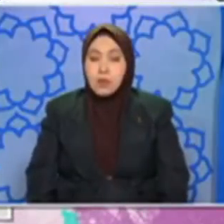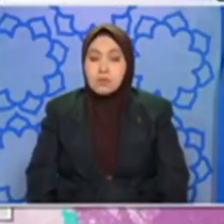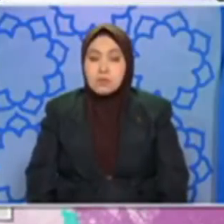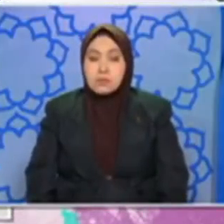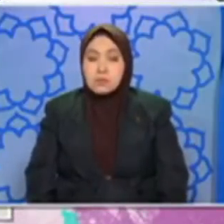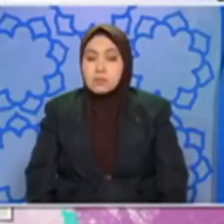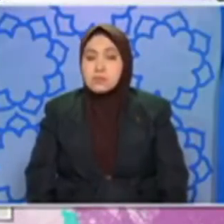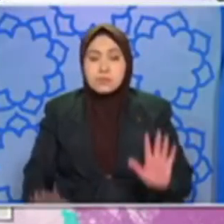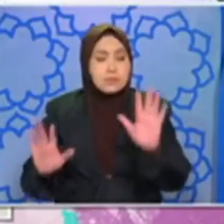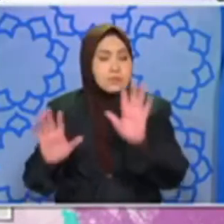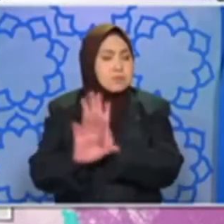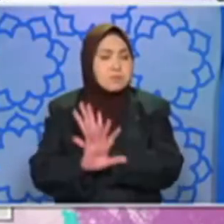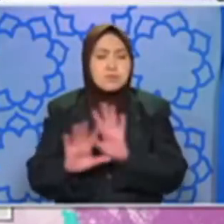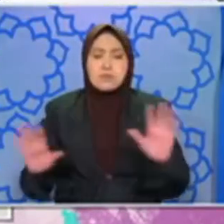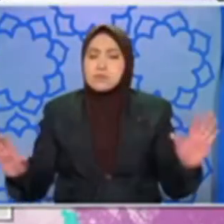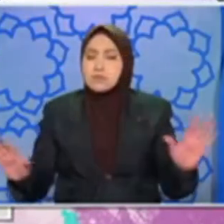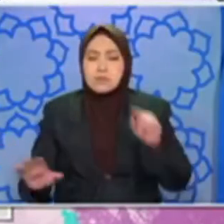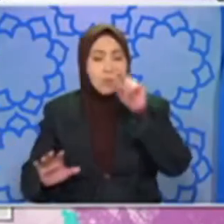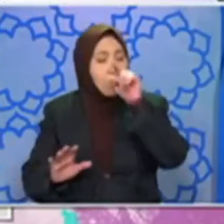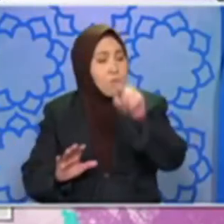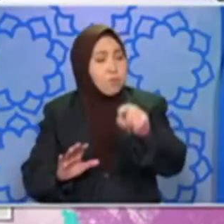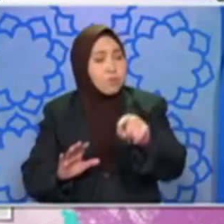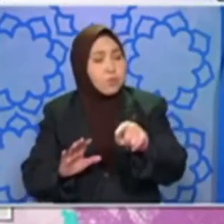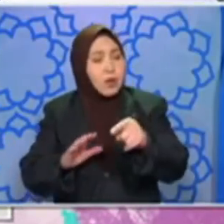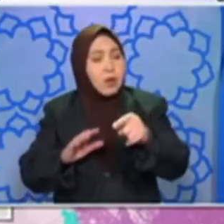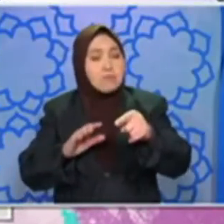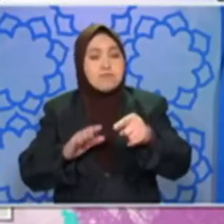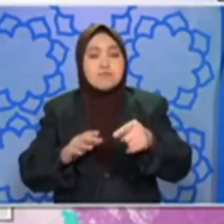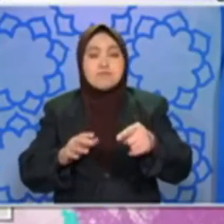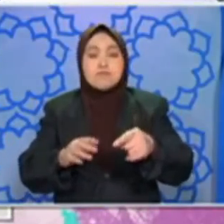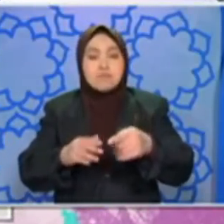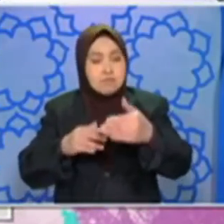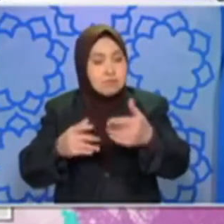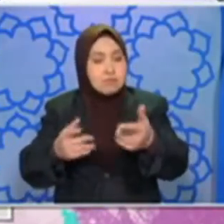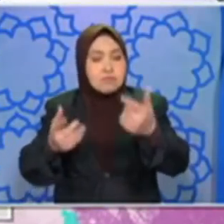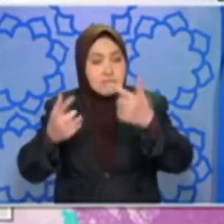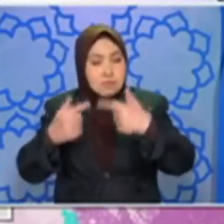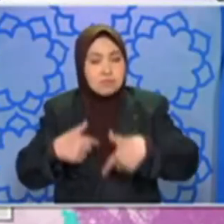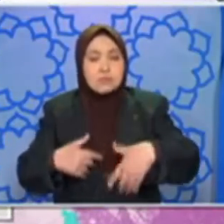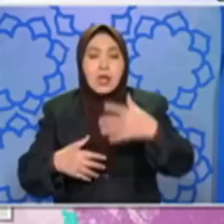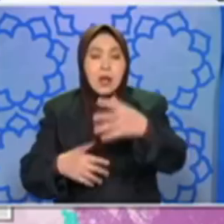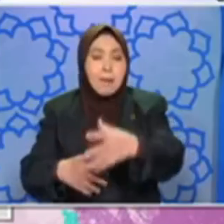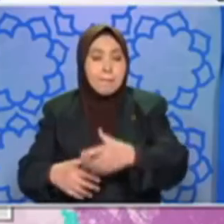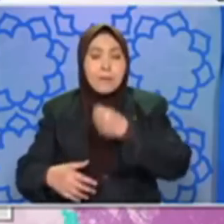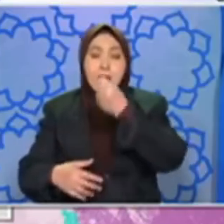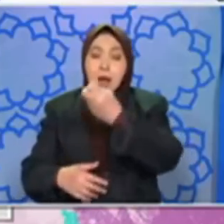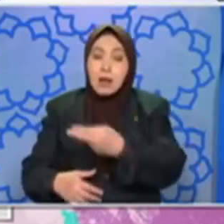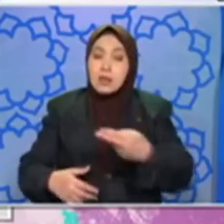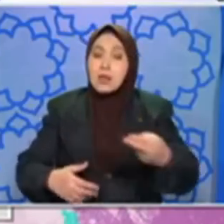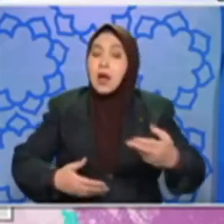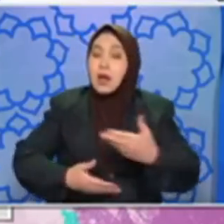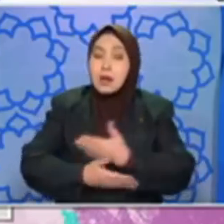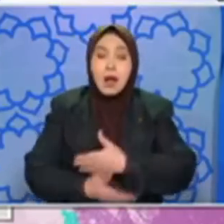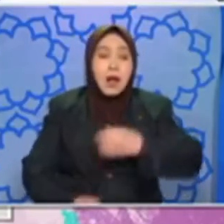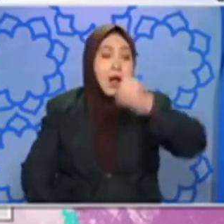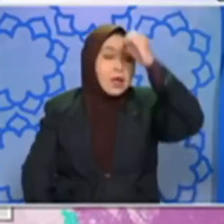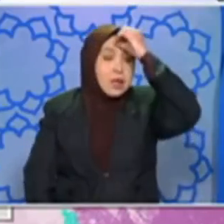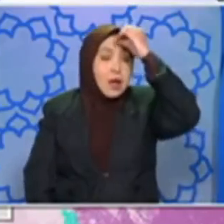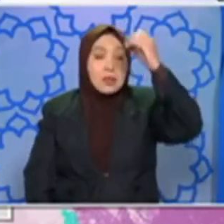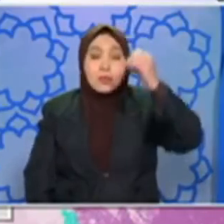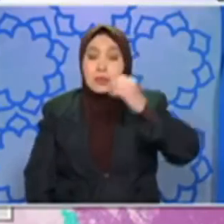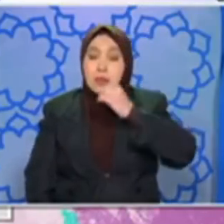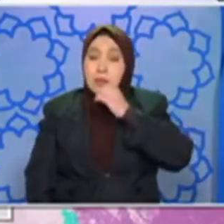Wa la taqrabu malal yatimi illa